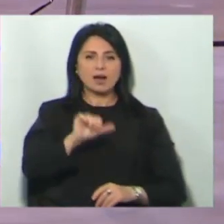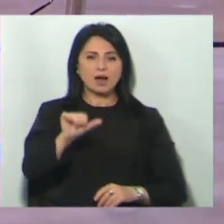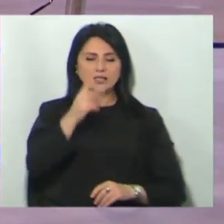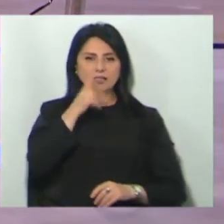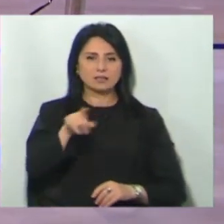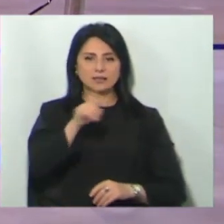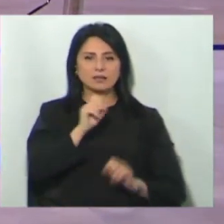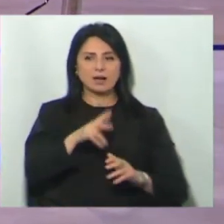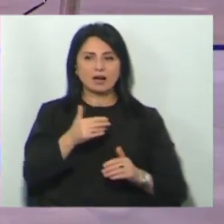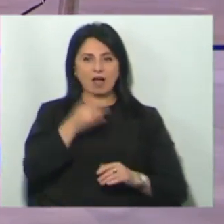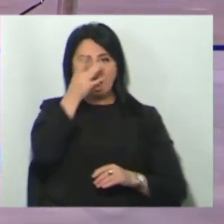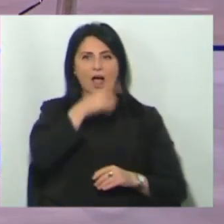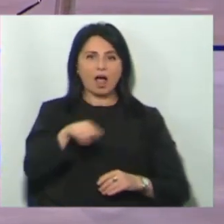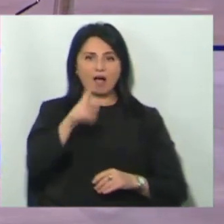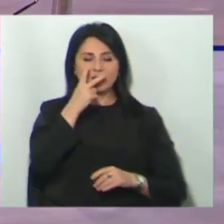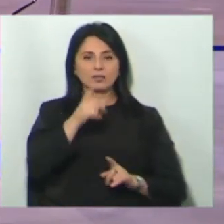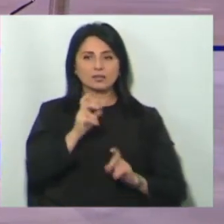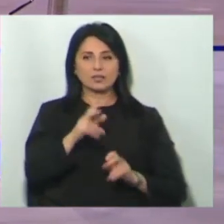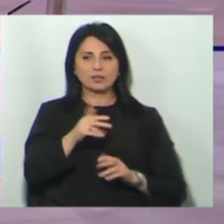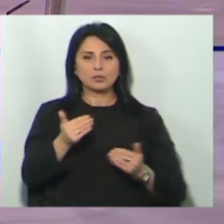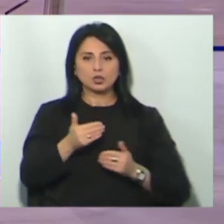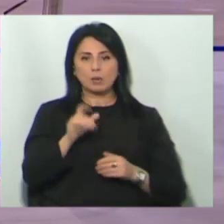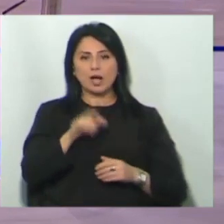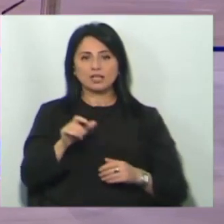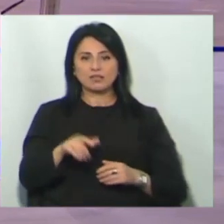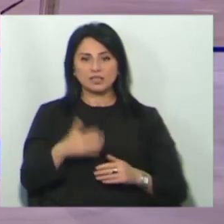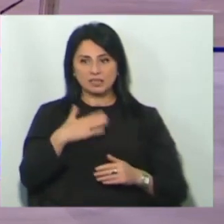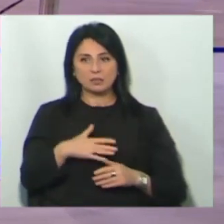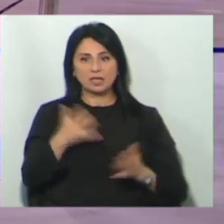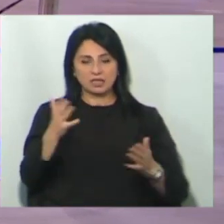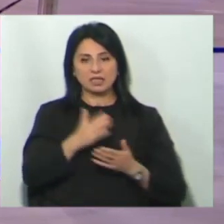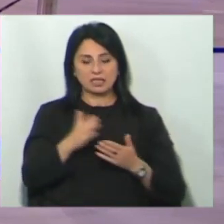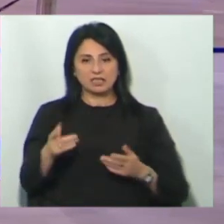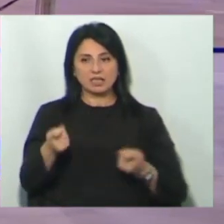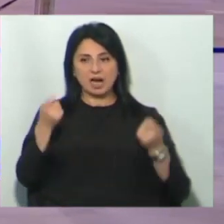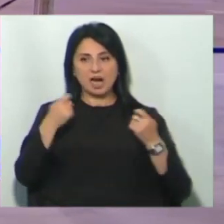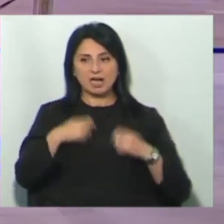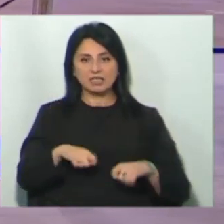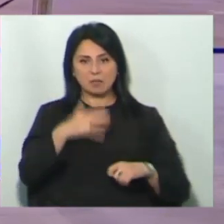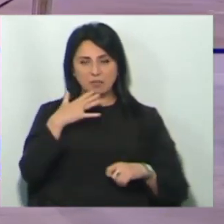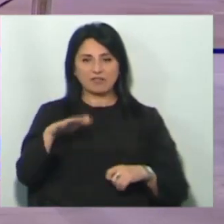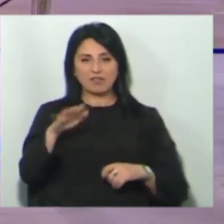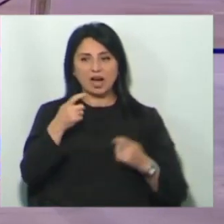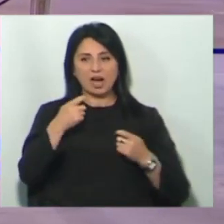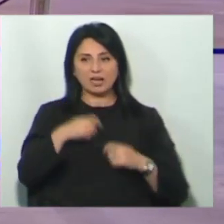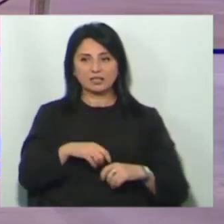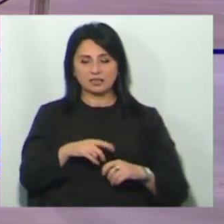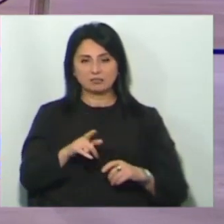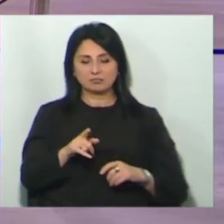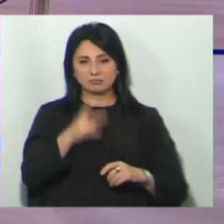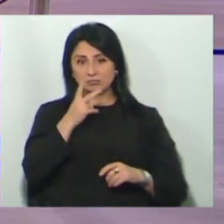თუ დააკვირდებით აფრიკის კონტინენტზე მცხოვრებ ადამიანთა საკმაოდ დიდ ნაწილს, ძალიან ბევრ ქვეყანაში